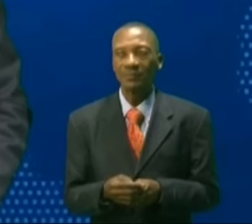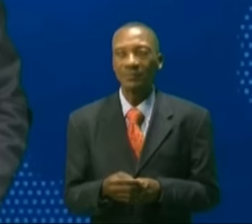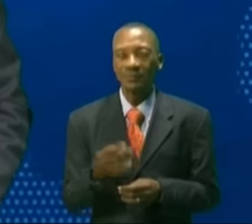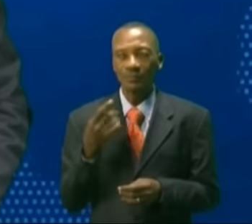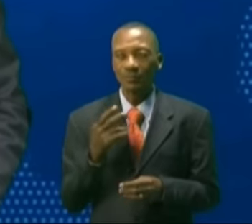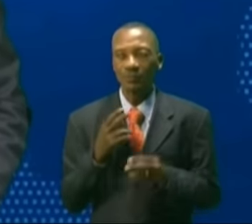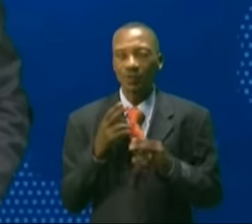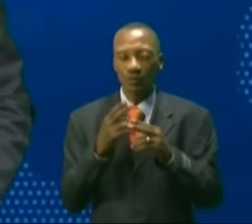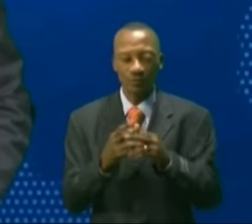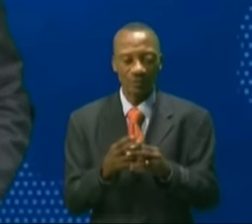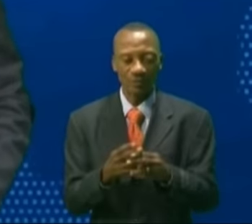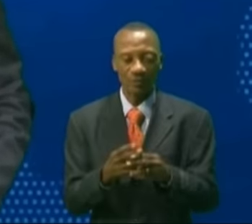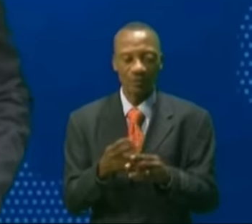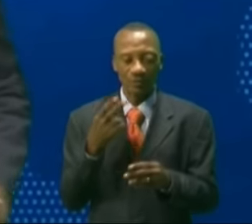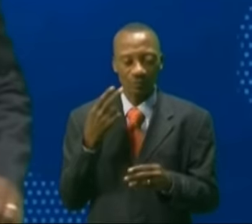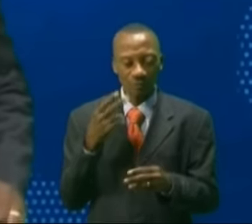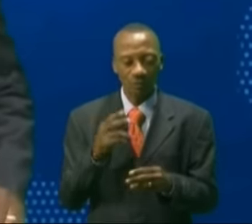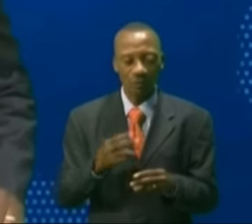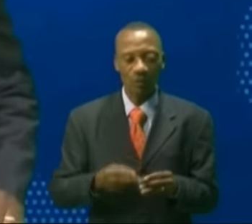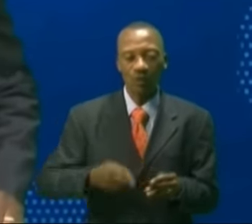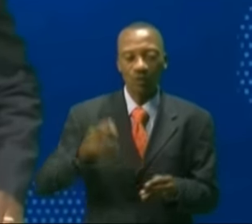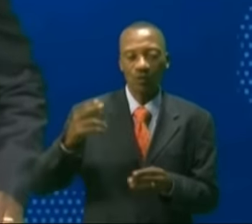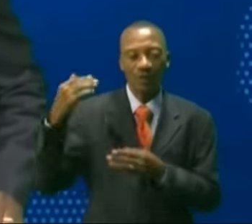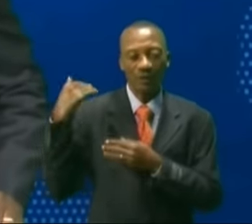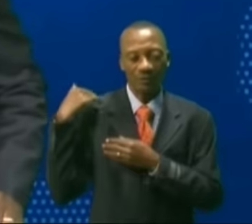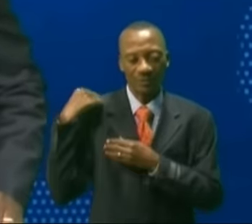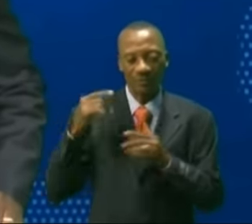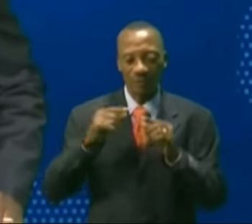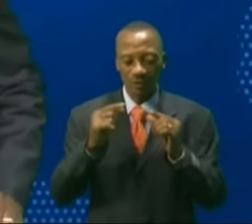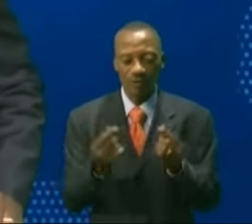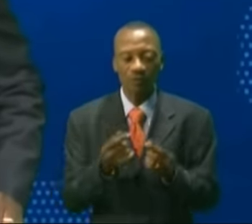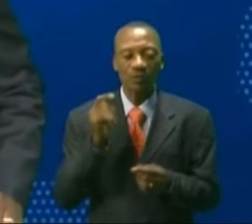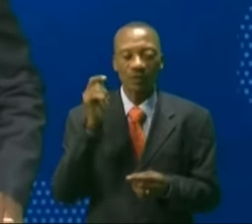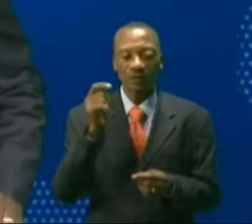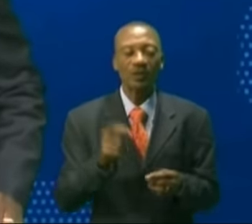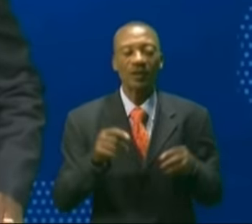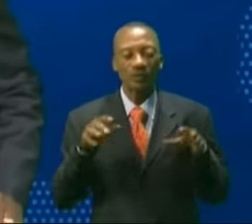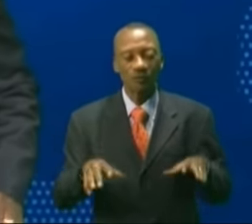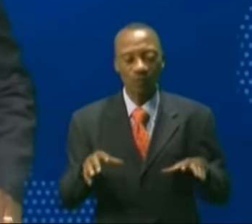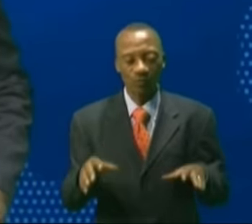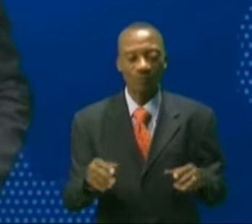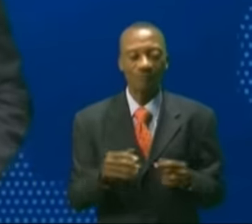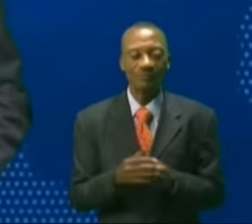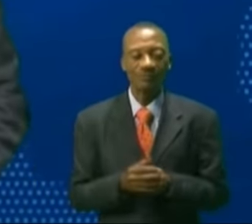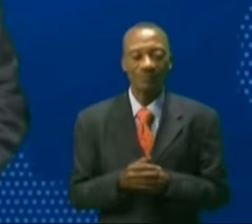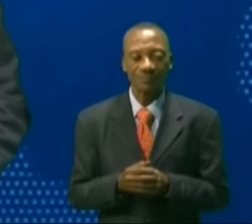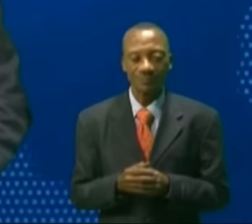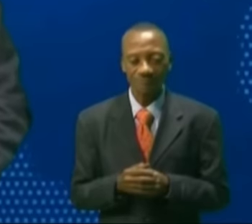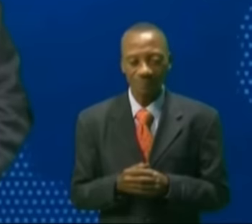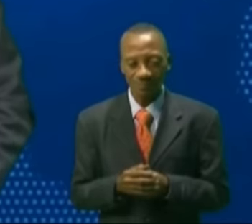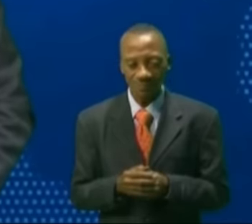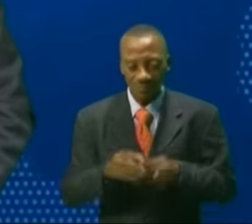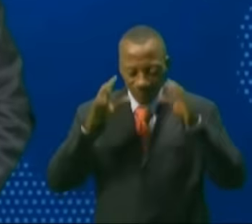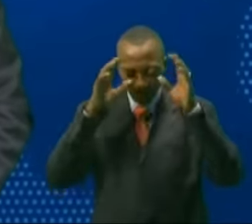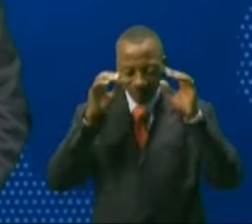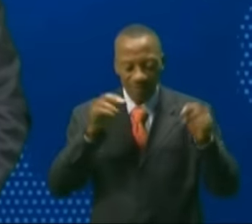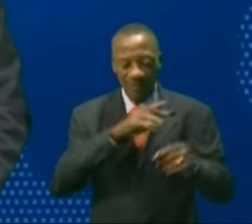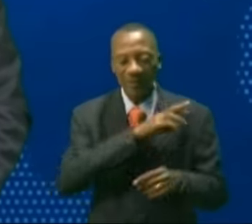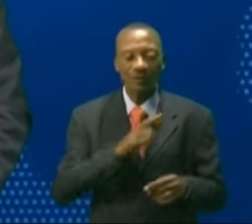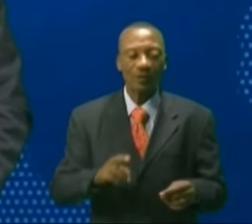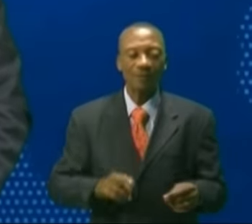des officiers supérieurs des forces armées de la République démocratique du Congo. Le président de la